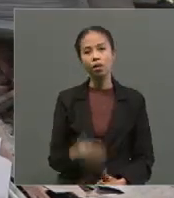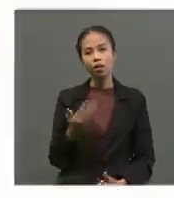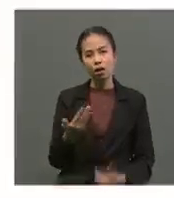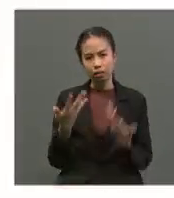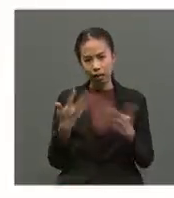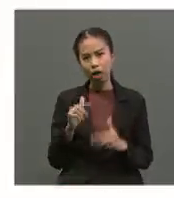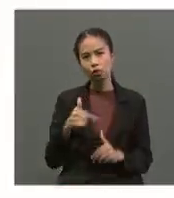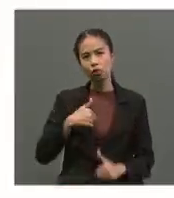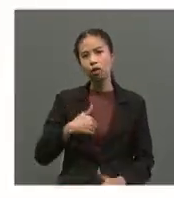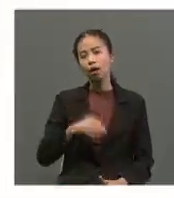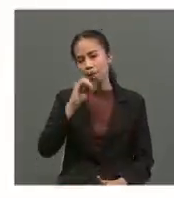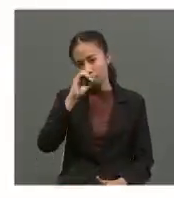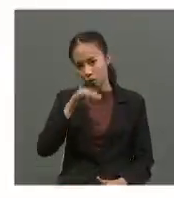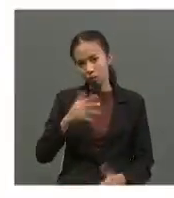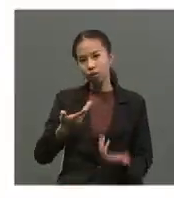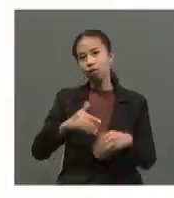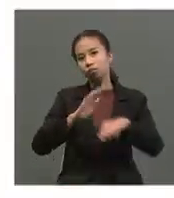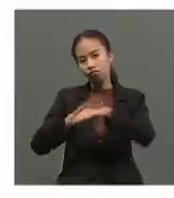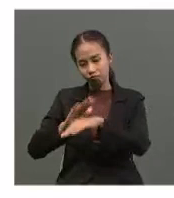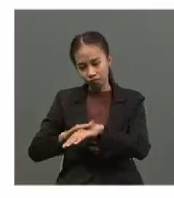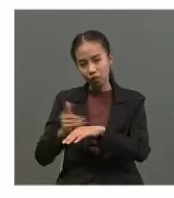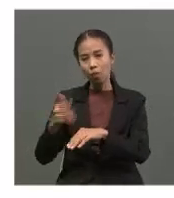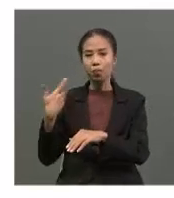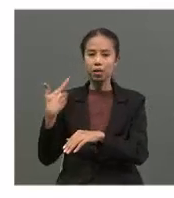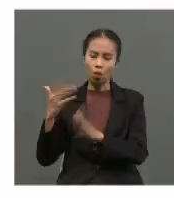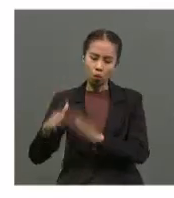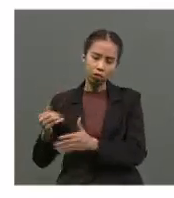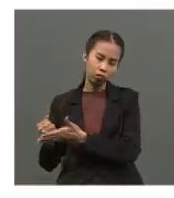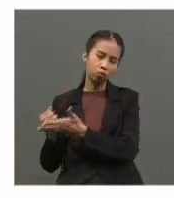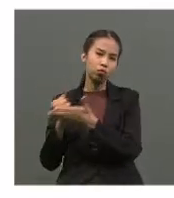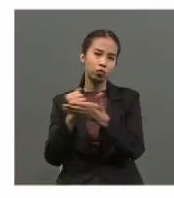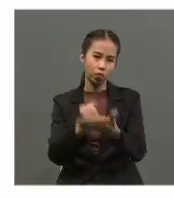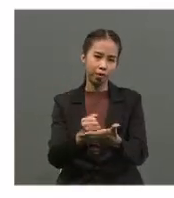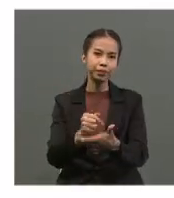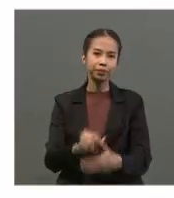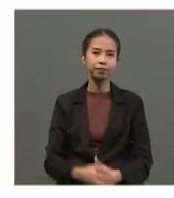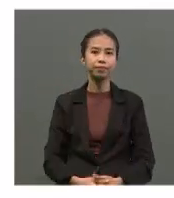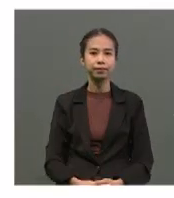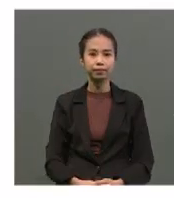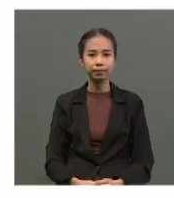เนี่ยทางกำนันผู้ใหญ่บ้านหน่วยงานราชการแล้วก็เพื่อนบ้านก็ได้เข้ามาให้การช่วยเหลือค่ะ